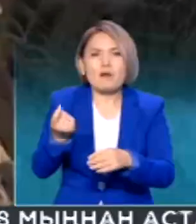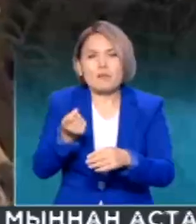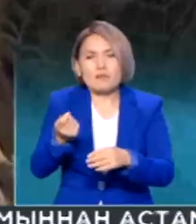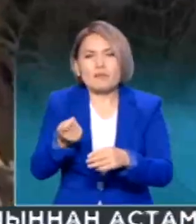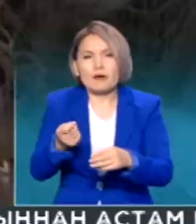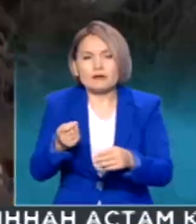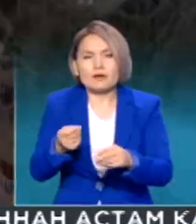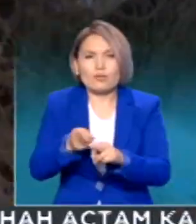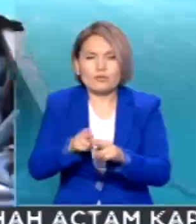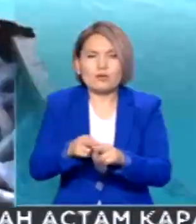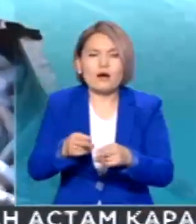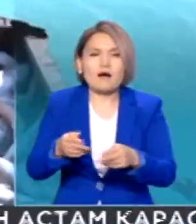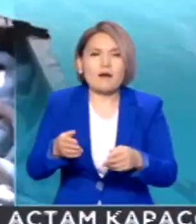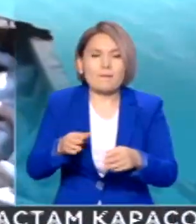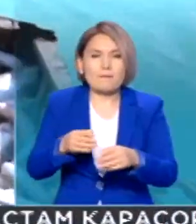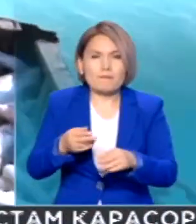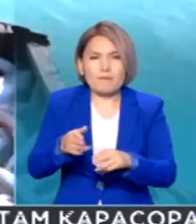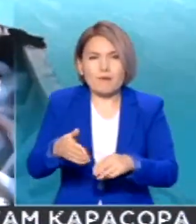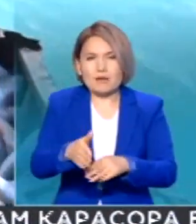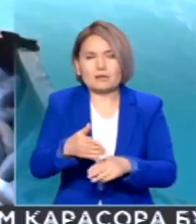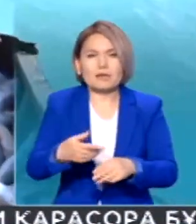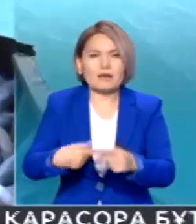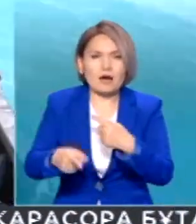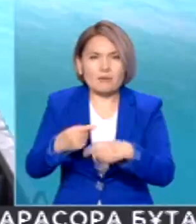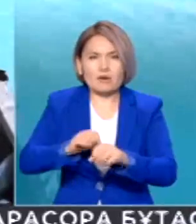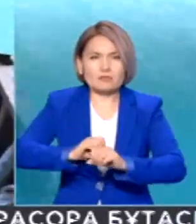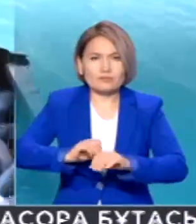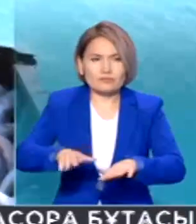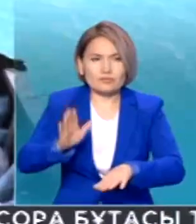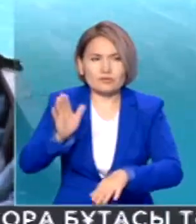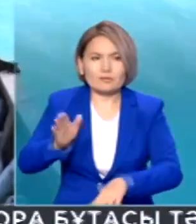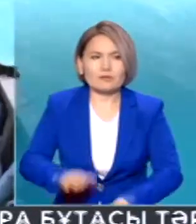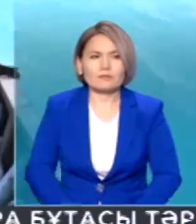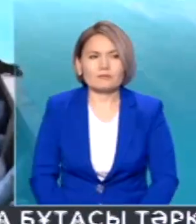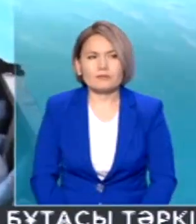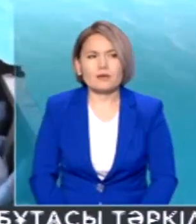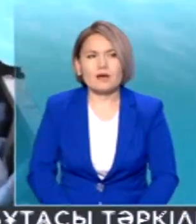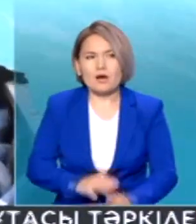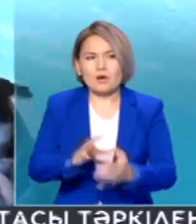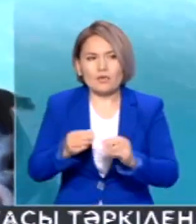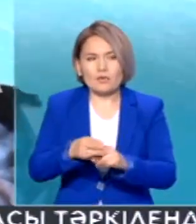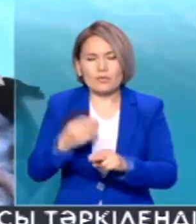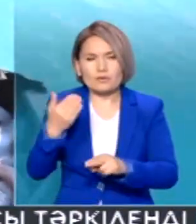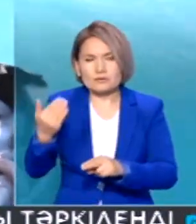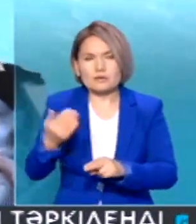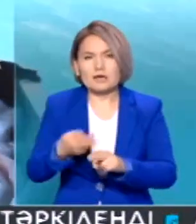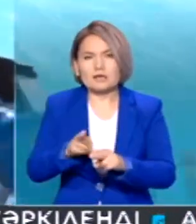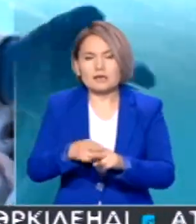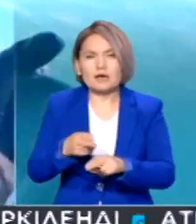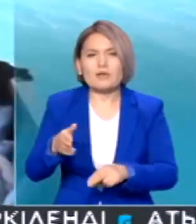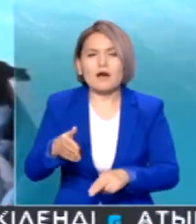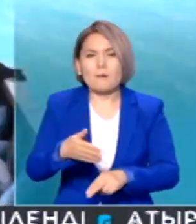да болашақтың қамы. Қандай балықшы сазанның баласын 500-ден жоғары ғана қабылдайды. Одан төменгісін біз қолға